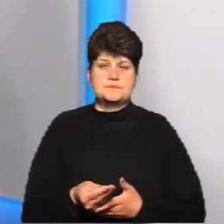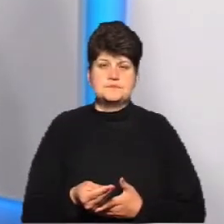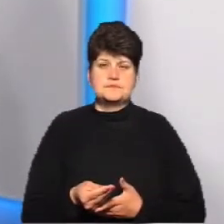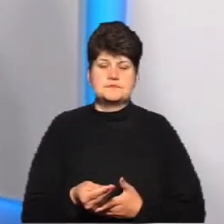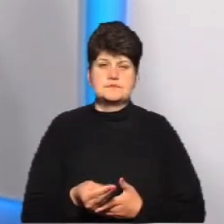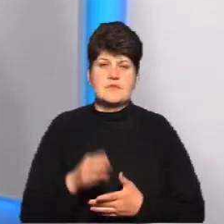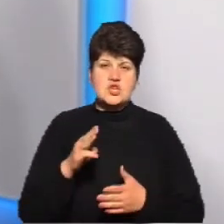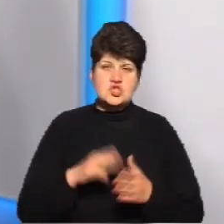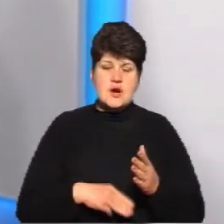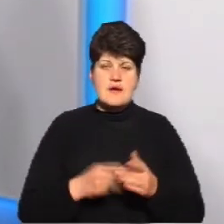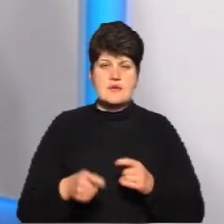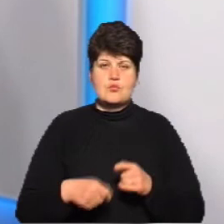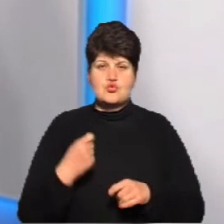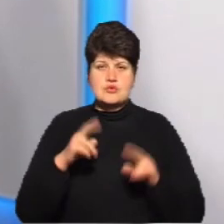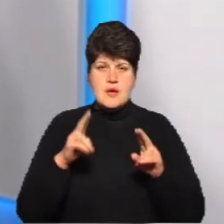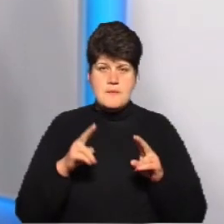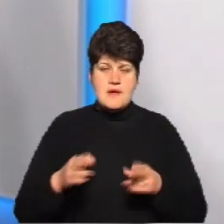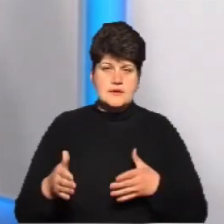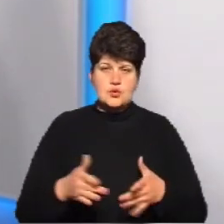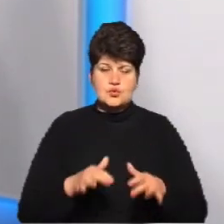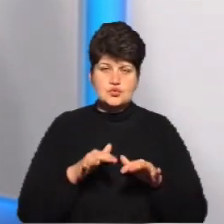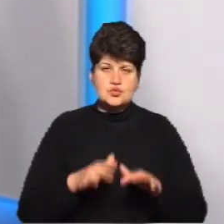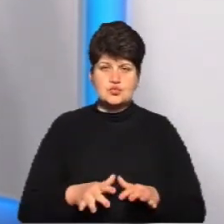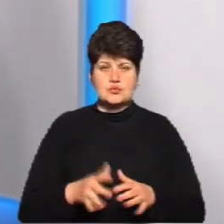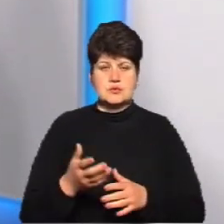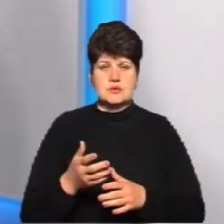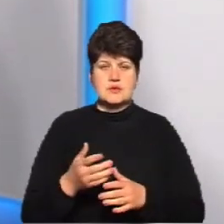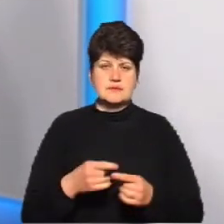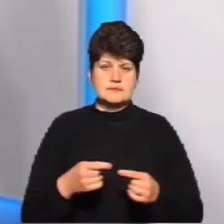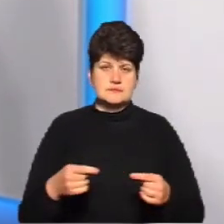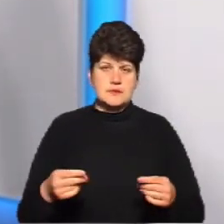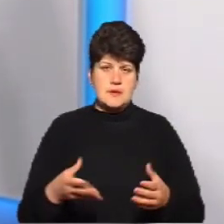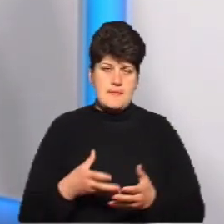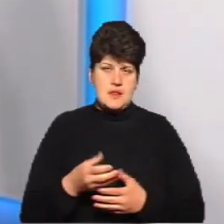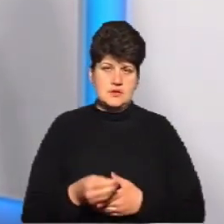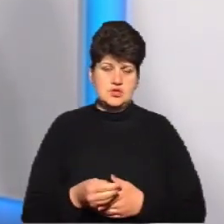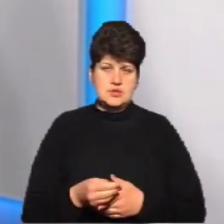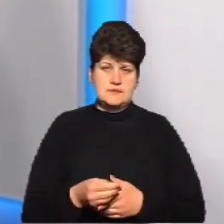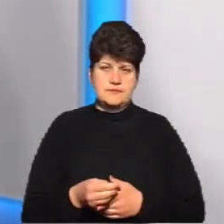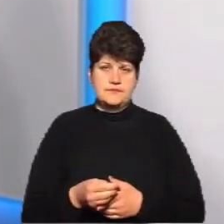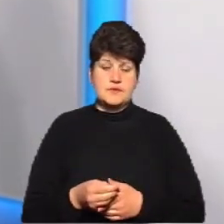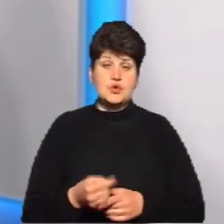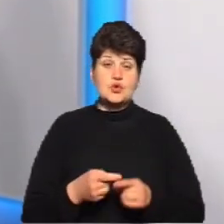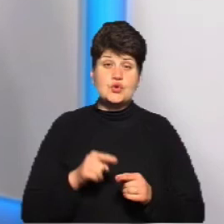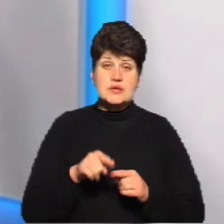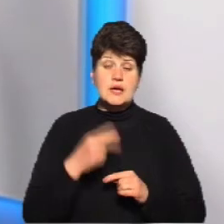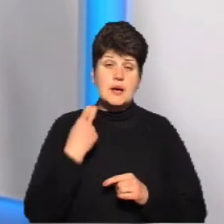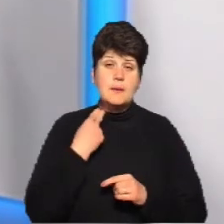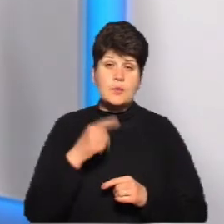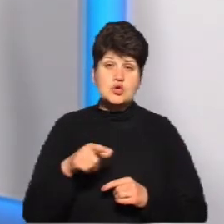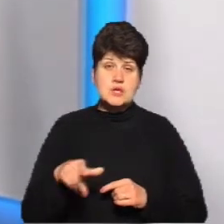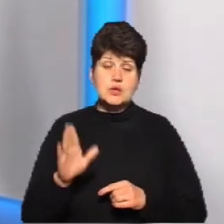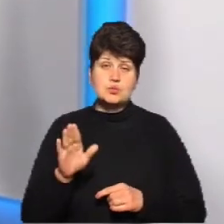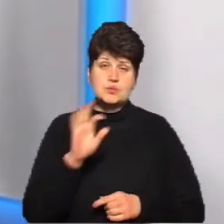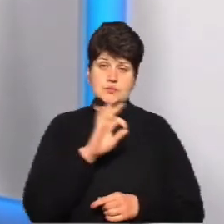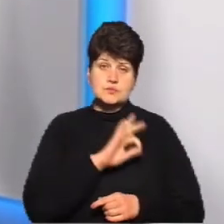штрафів за порушення правил дорожнього руху, комунальних платежів і так далі. Тобто до таких боржників буде вже за застосований, як ми